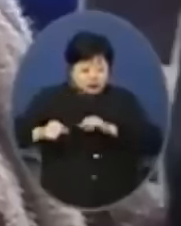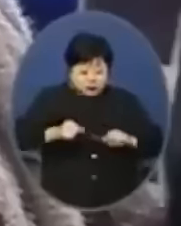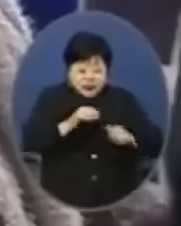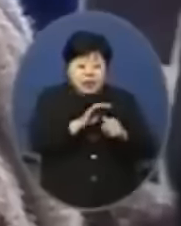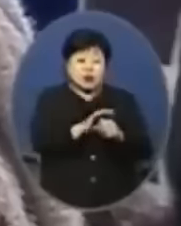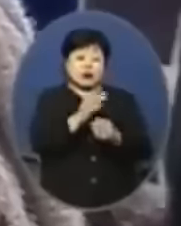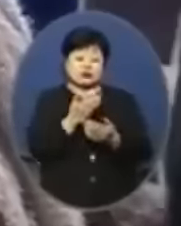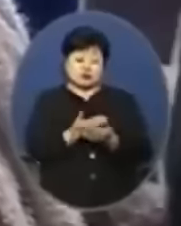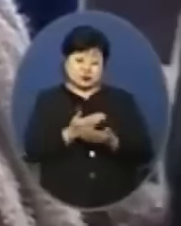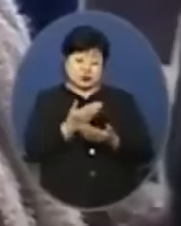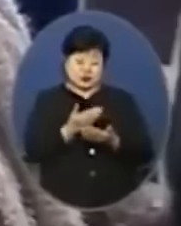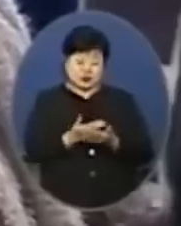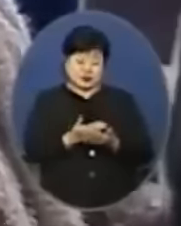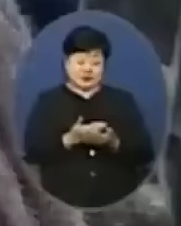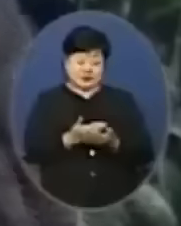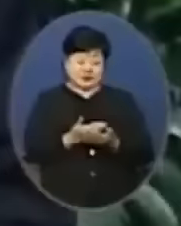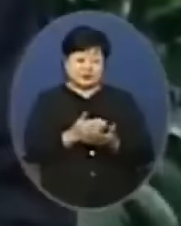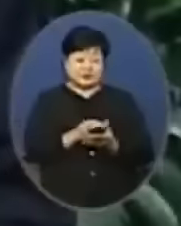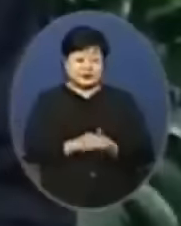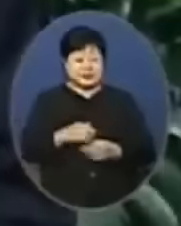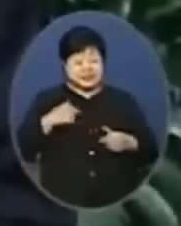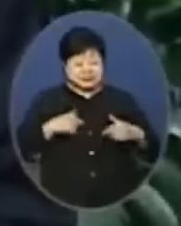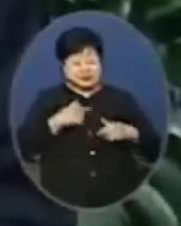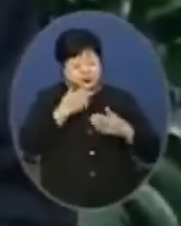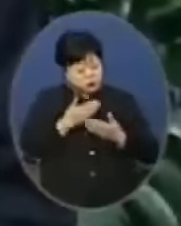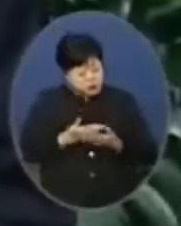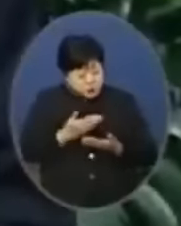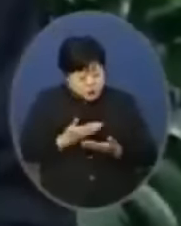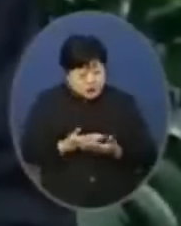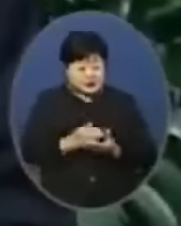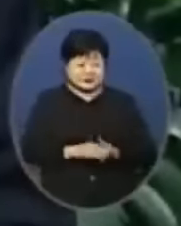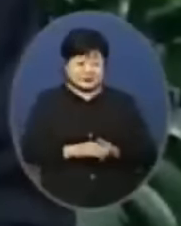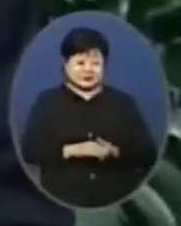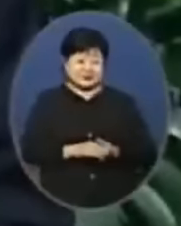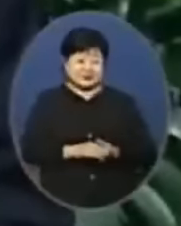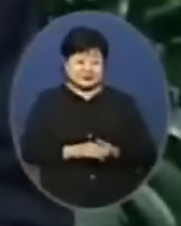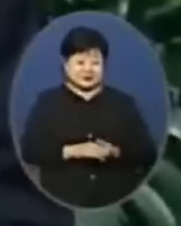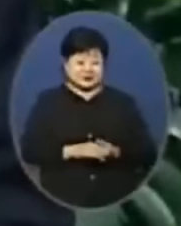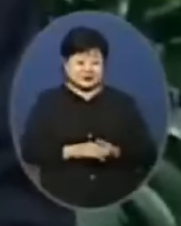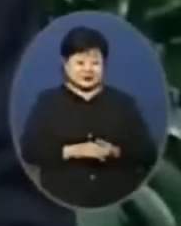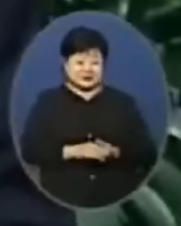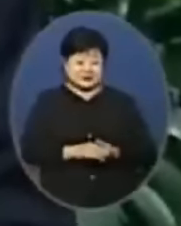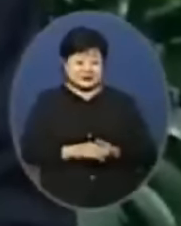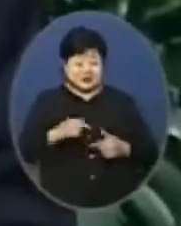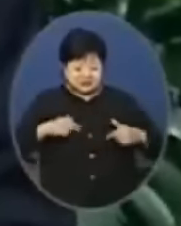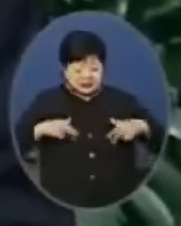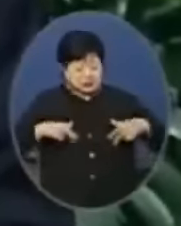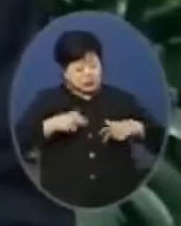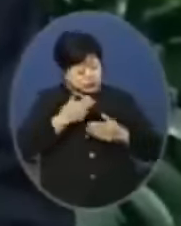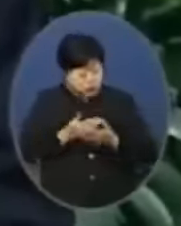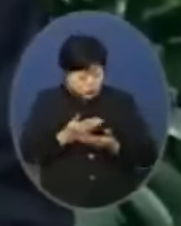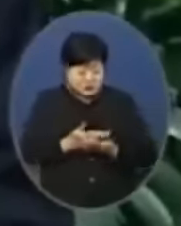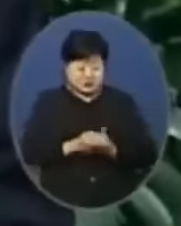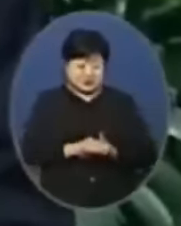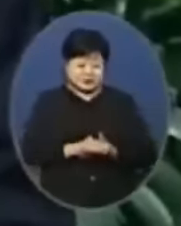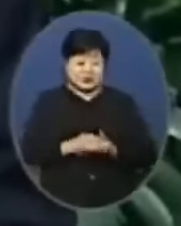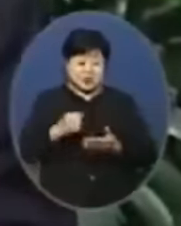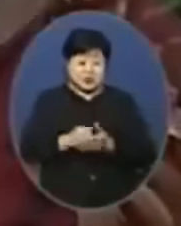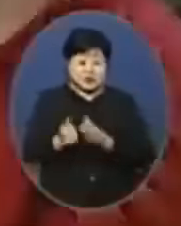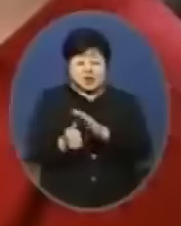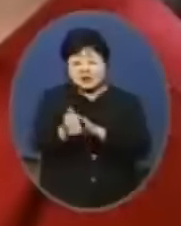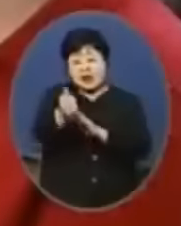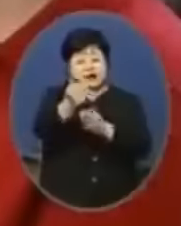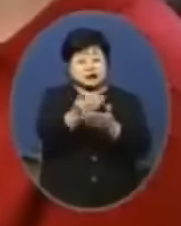하여 주시옵소서. 기쁨을 주시옵소서. 평안을 주시옵소서. 즐거움을 주시옵소서. 용기와